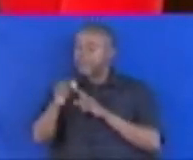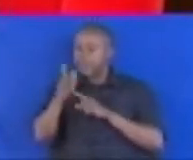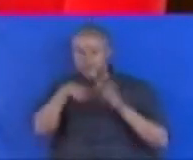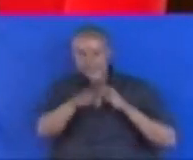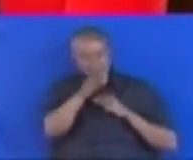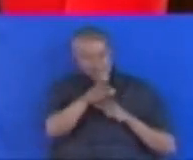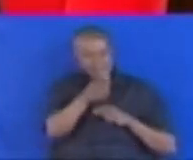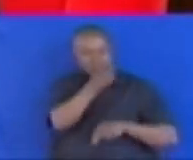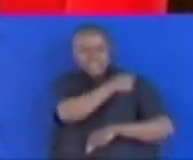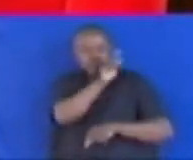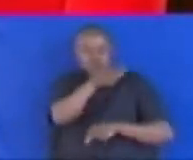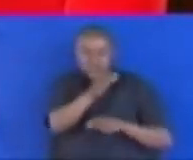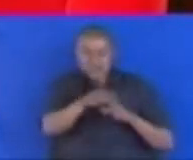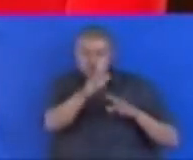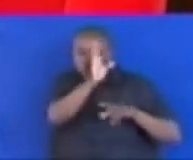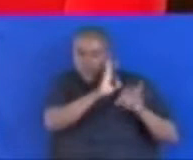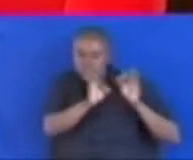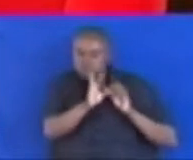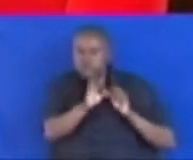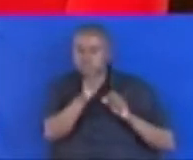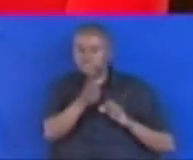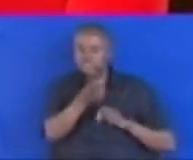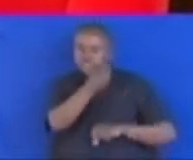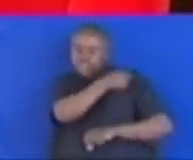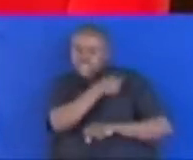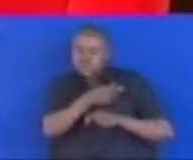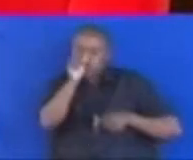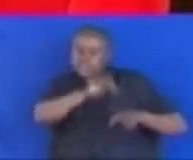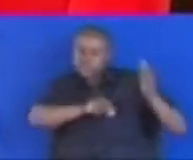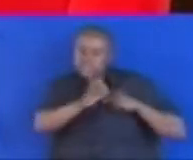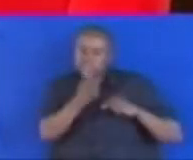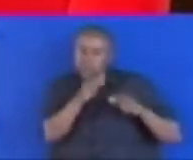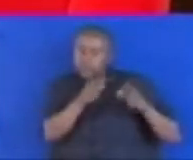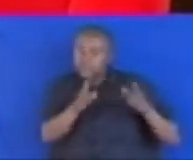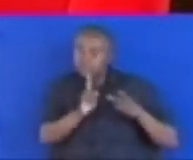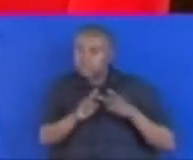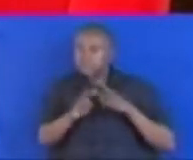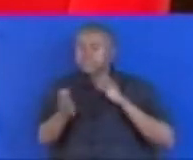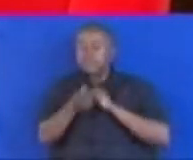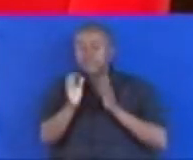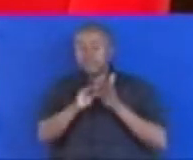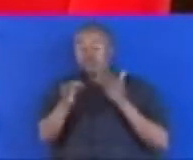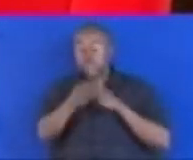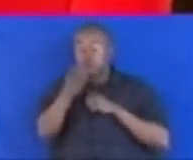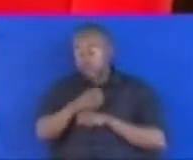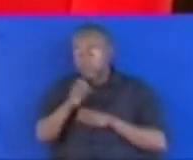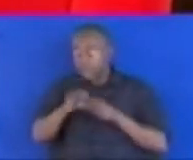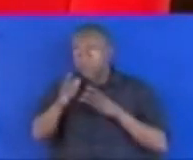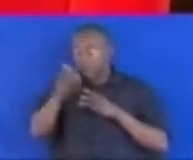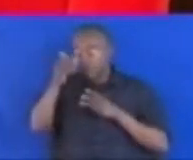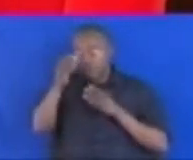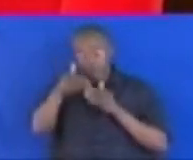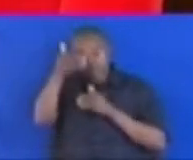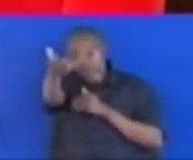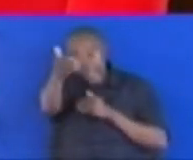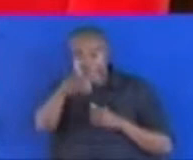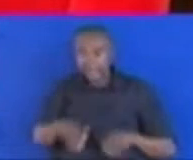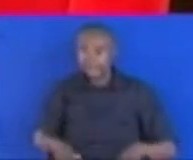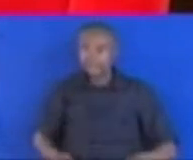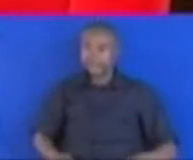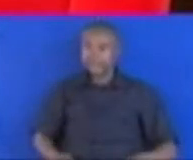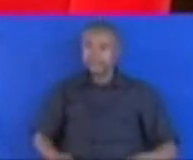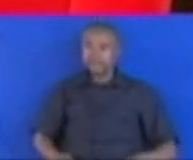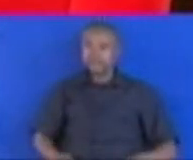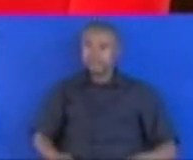chanjo, wa analyze matatizo yatakayotupata sisi tutakaochanjwa na watoto wetu baadaye, kwa sababu shida